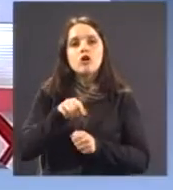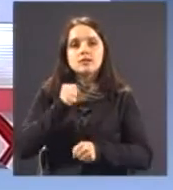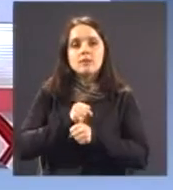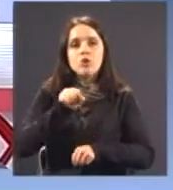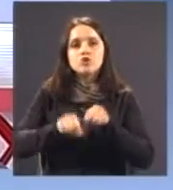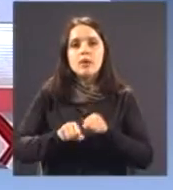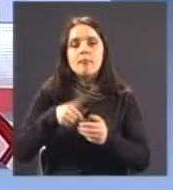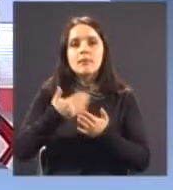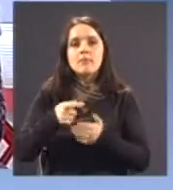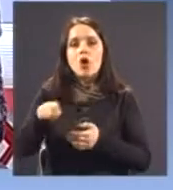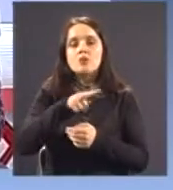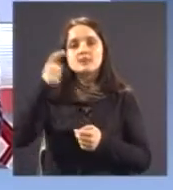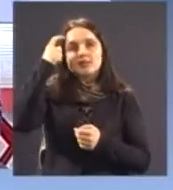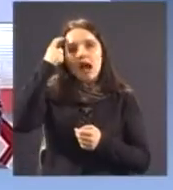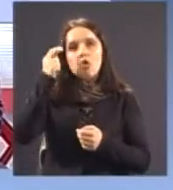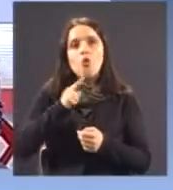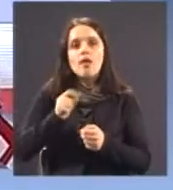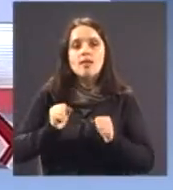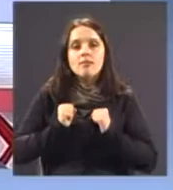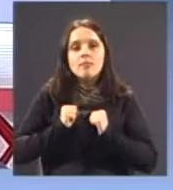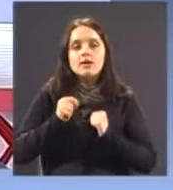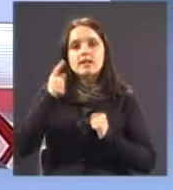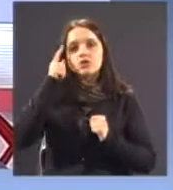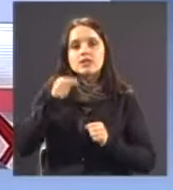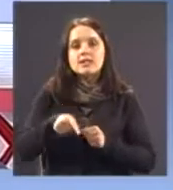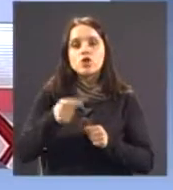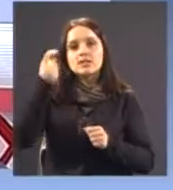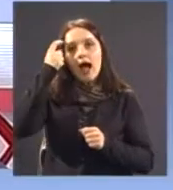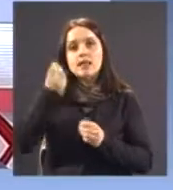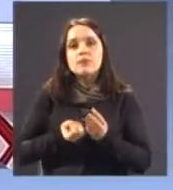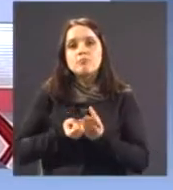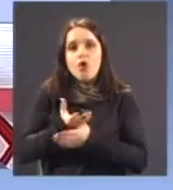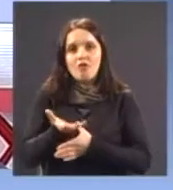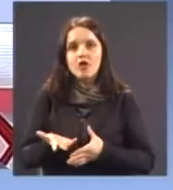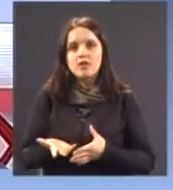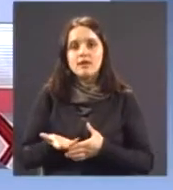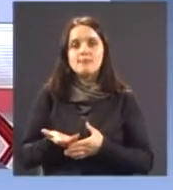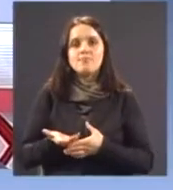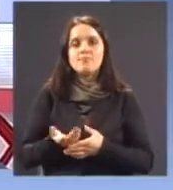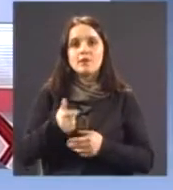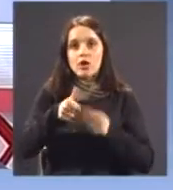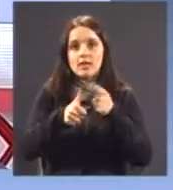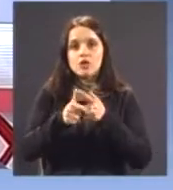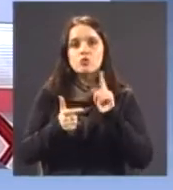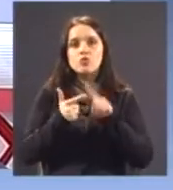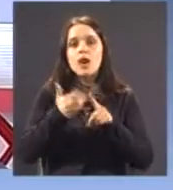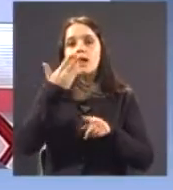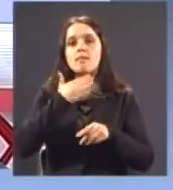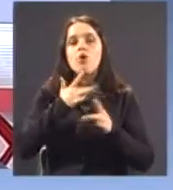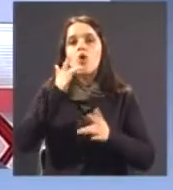kojeg imamo. A to znači da se zaista to znanje isprovodi. To je jedno. I drugo, mi nemamo kontinuiranu